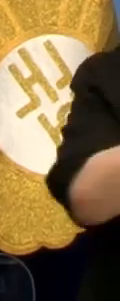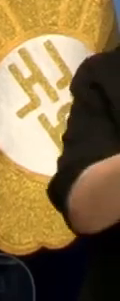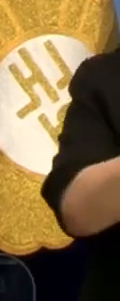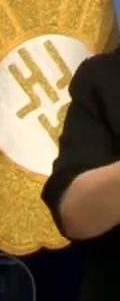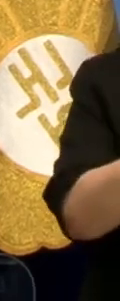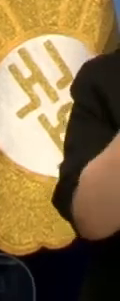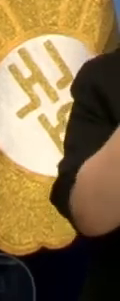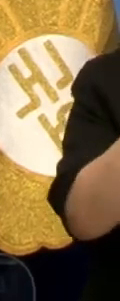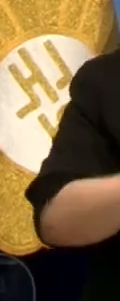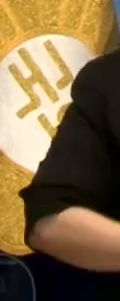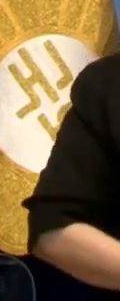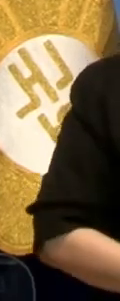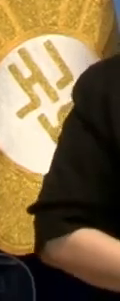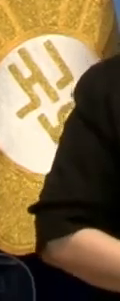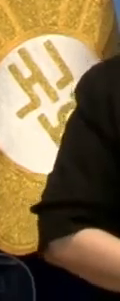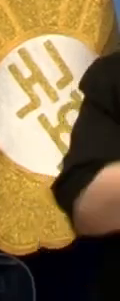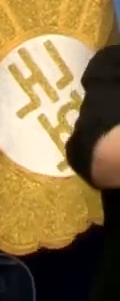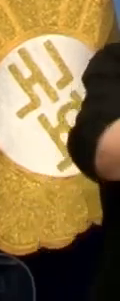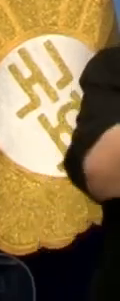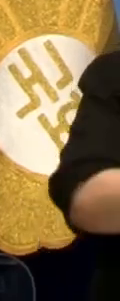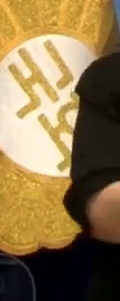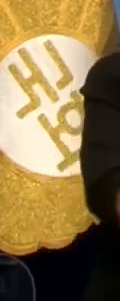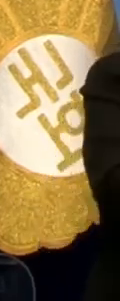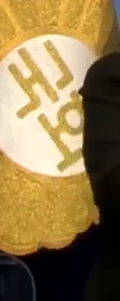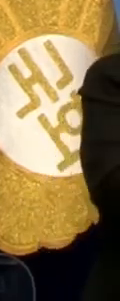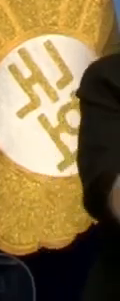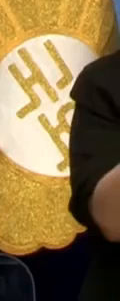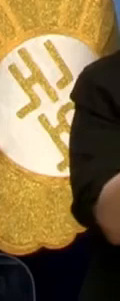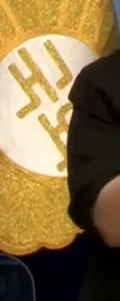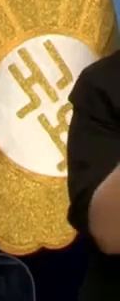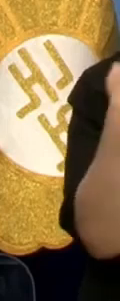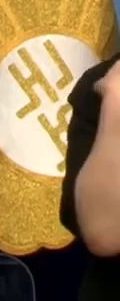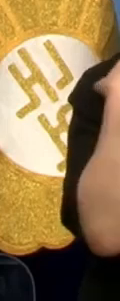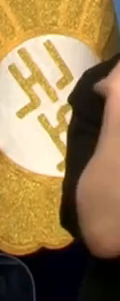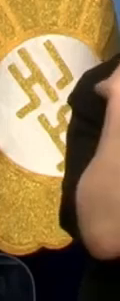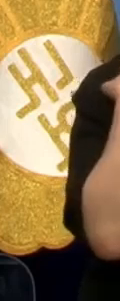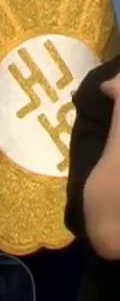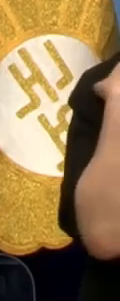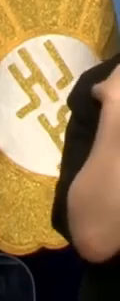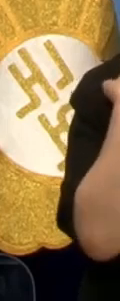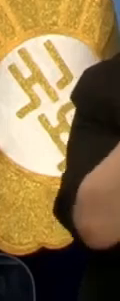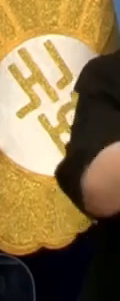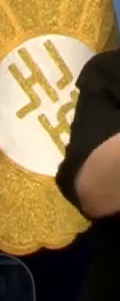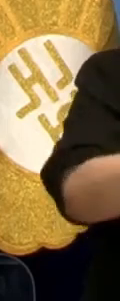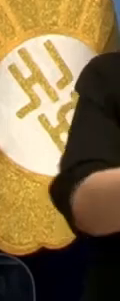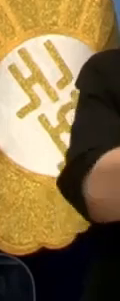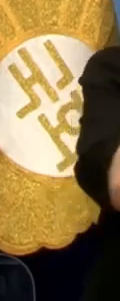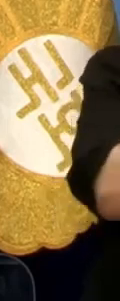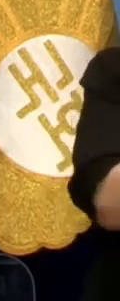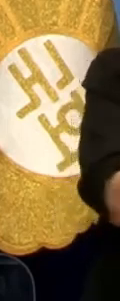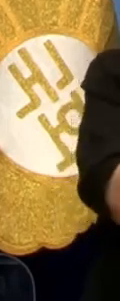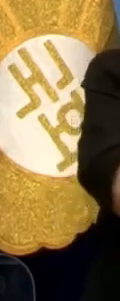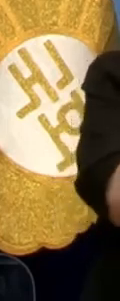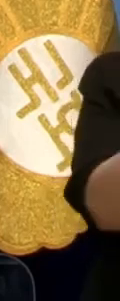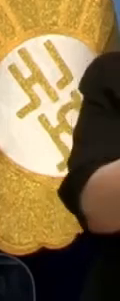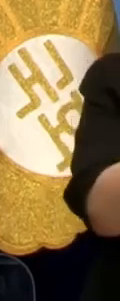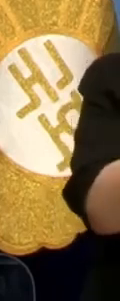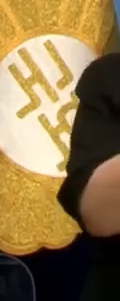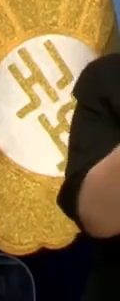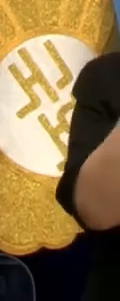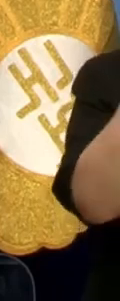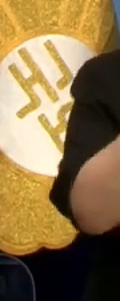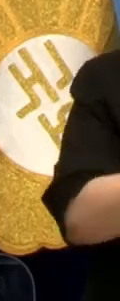것인데 조세 대상자의 부담이 매우 크고 조세 저항이 강력합니다. 그렇기